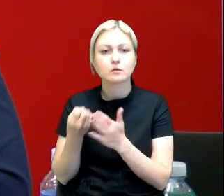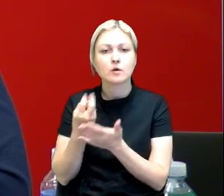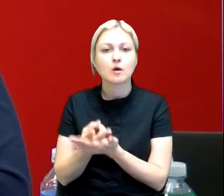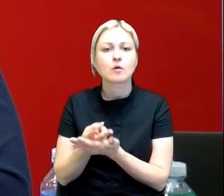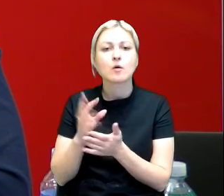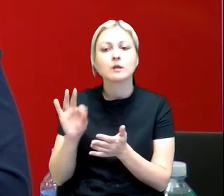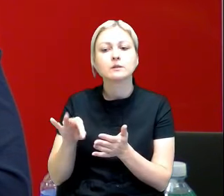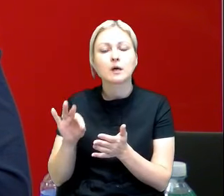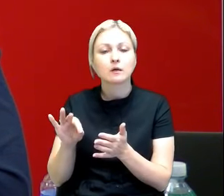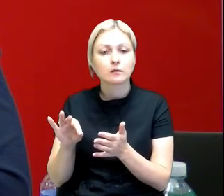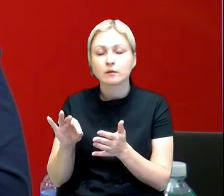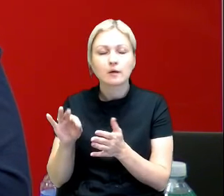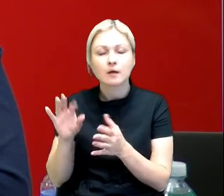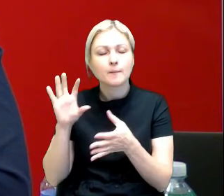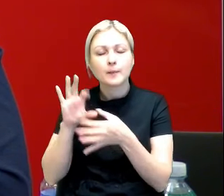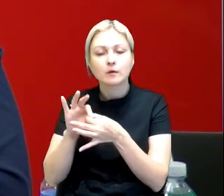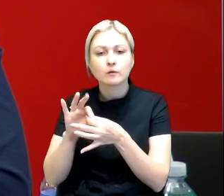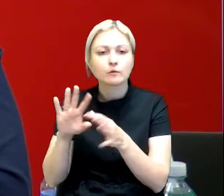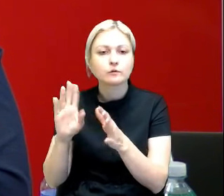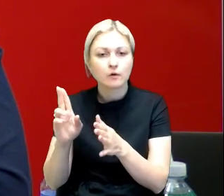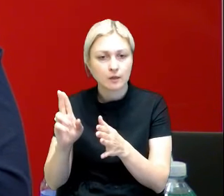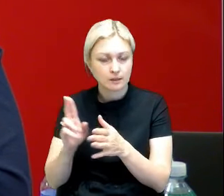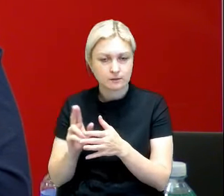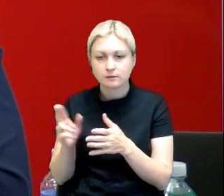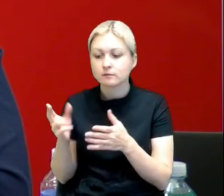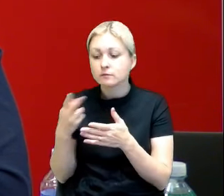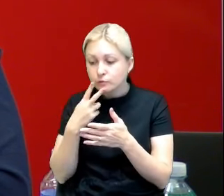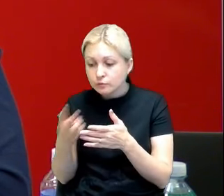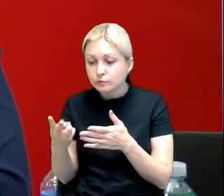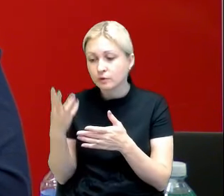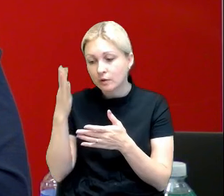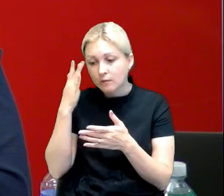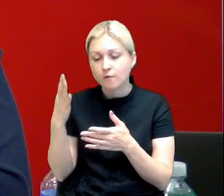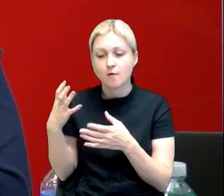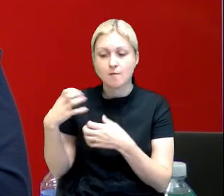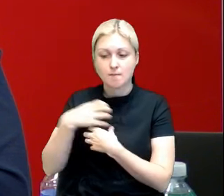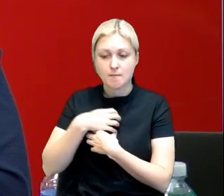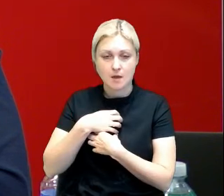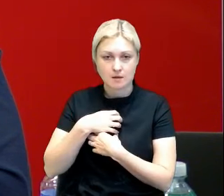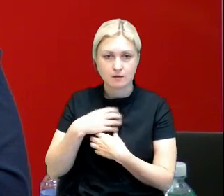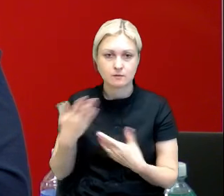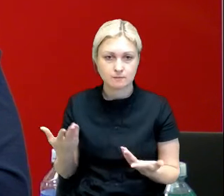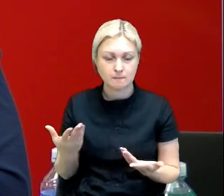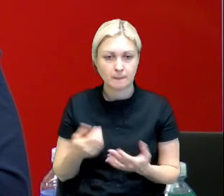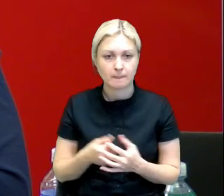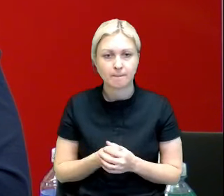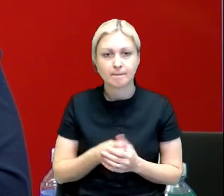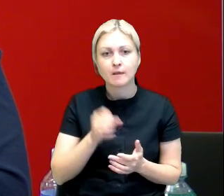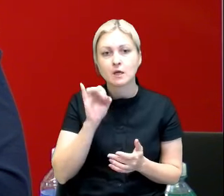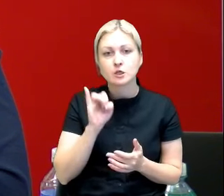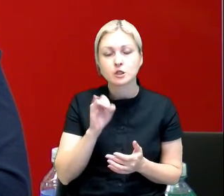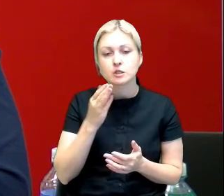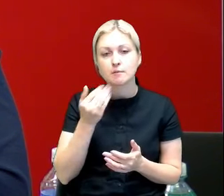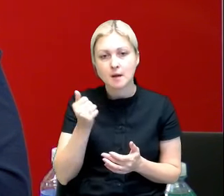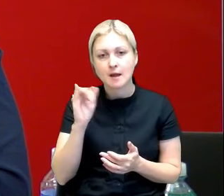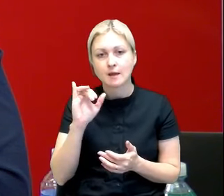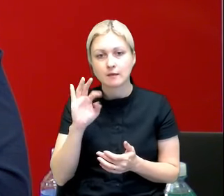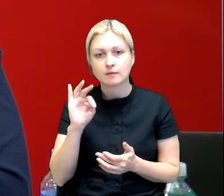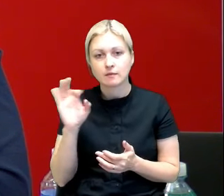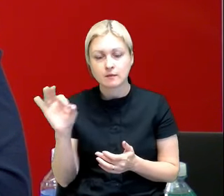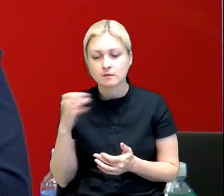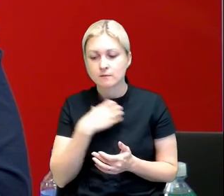pagalbos tai tą reikėtų mums turbūt visiems suprasti ponui šimaičiui ir paskutinį kartą kalbant a